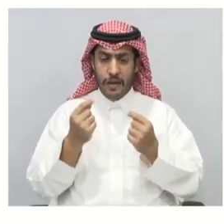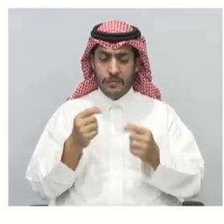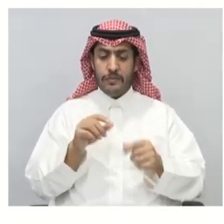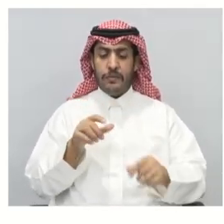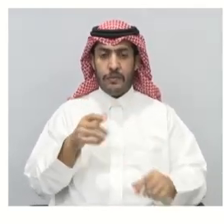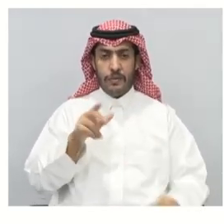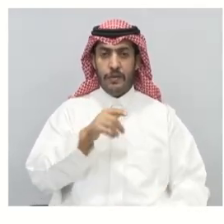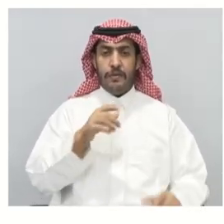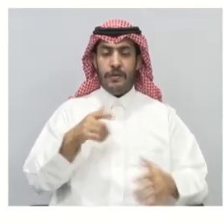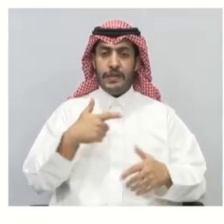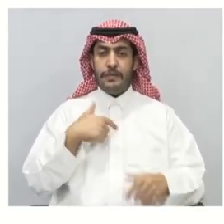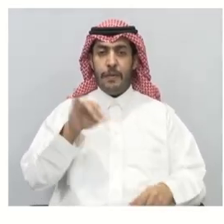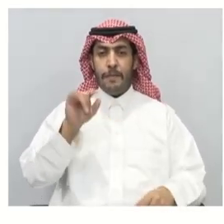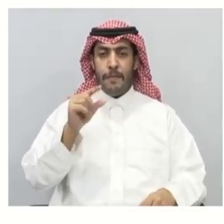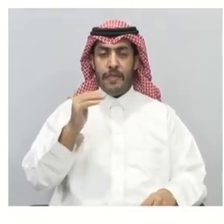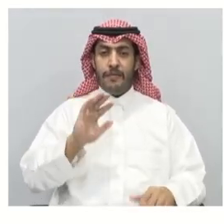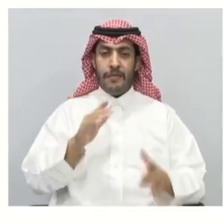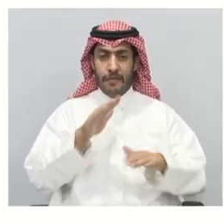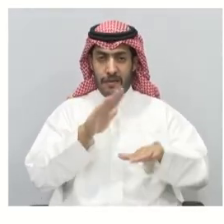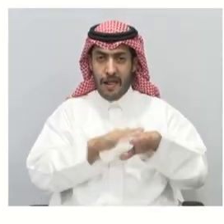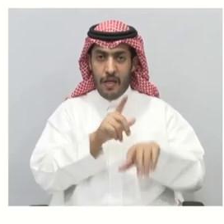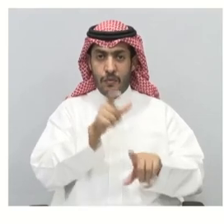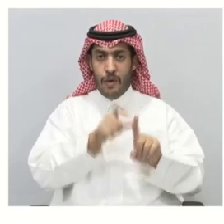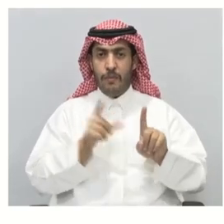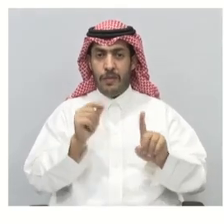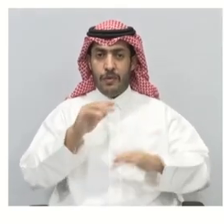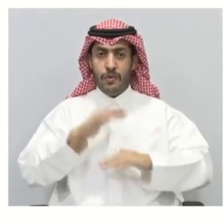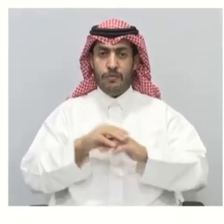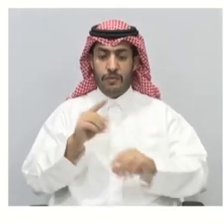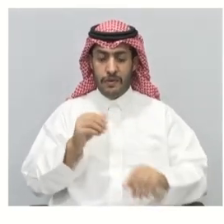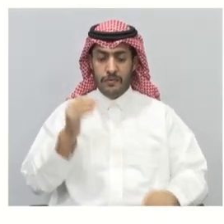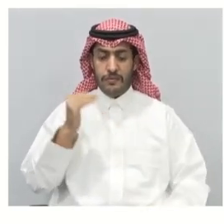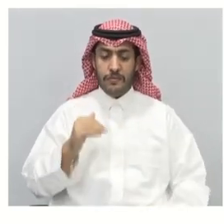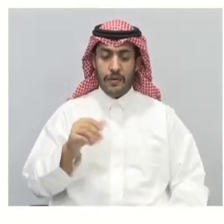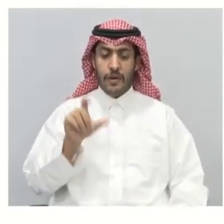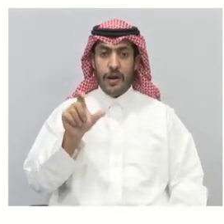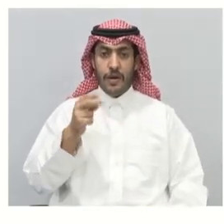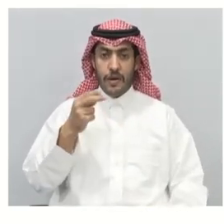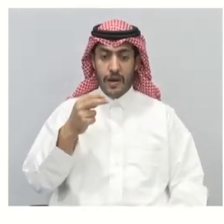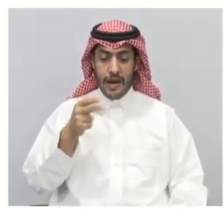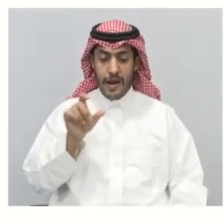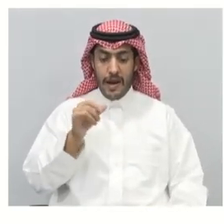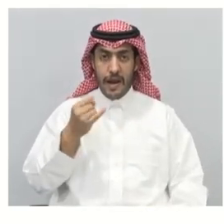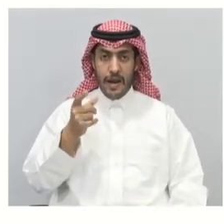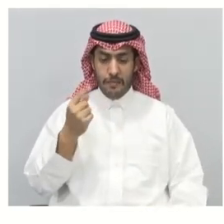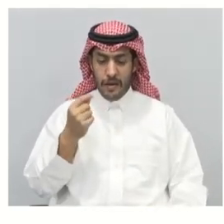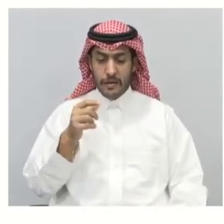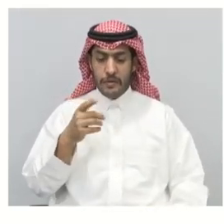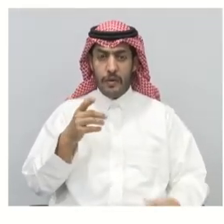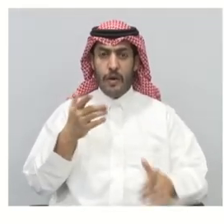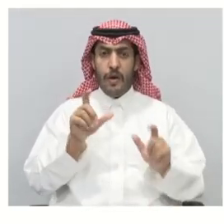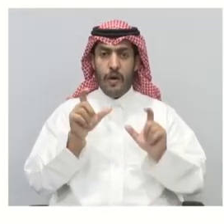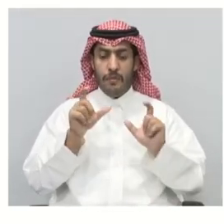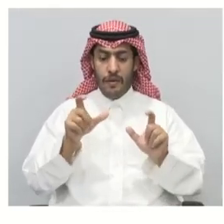مثلا نعم الطالب المجتهد الجمله الثانيه نعمه حماه البيئه القائمون على